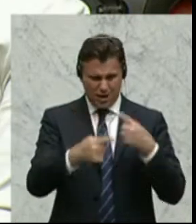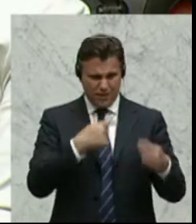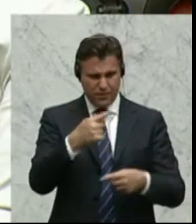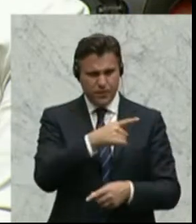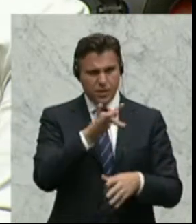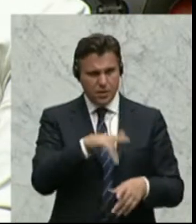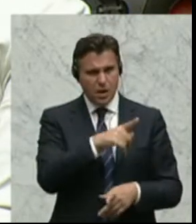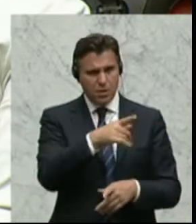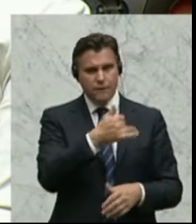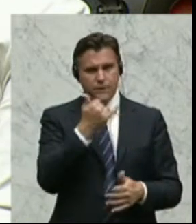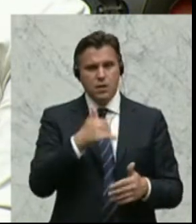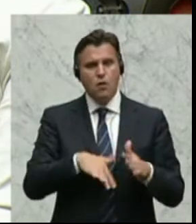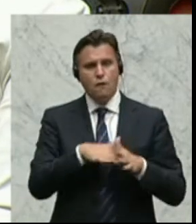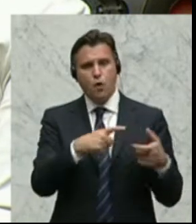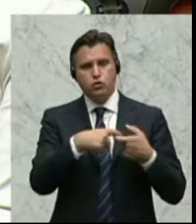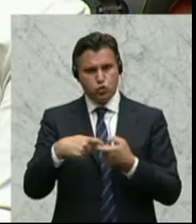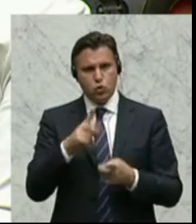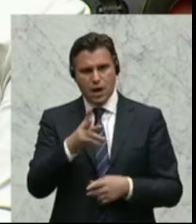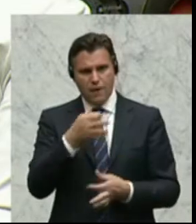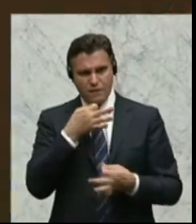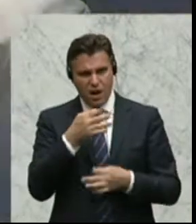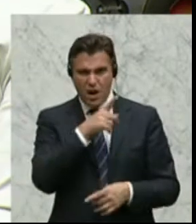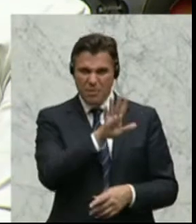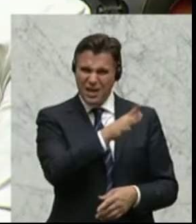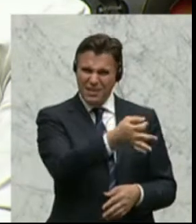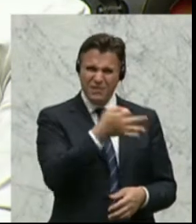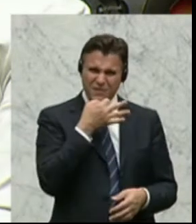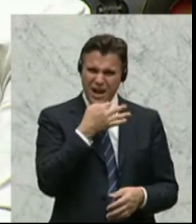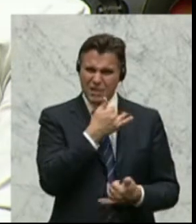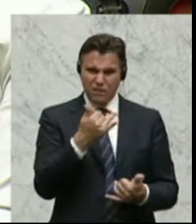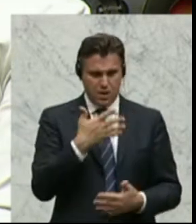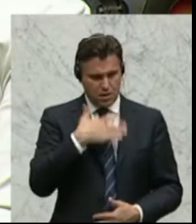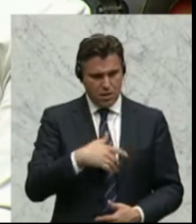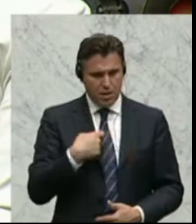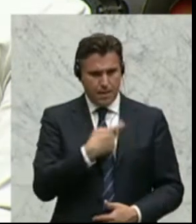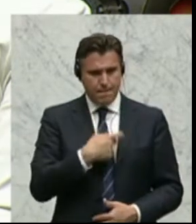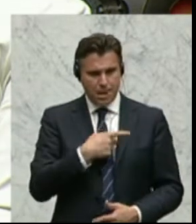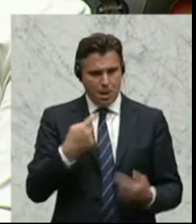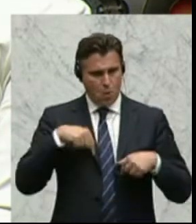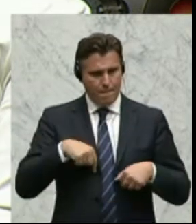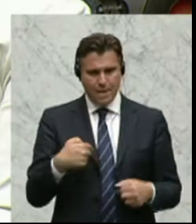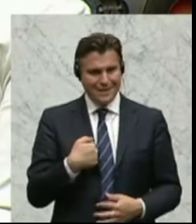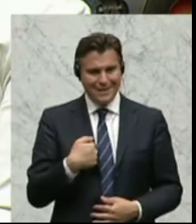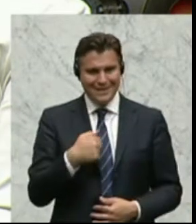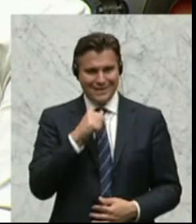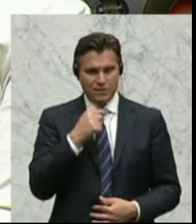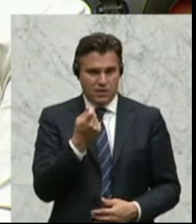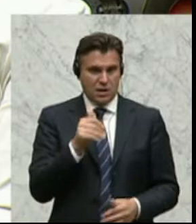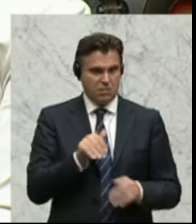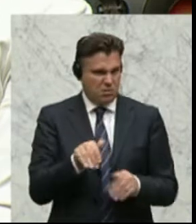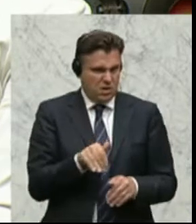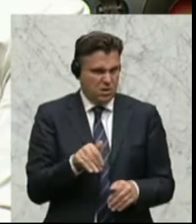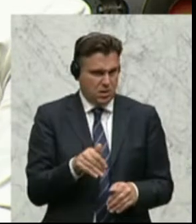stellen. Die Fragen, die Sie stellen, sind die Fragen an einen Parteiobmann und nicht an einen Finanzminister. Ich werde daher, wie ich es kann,